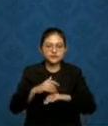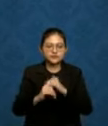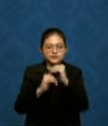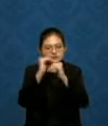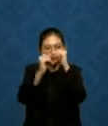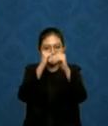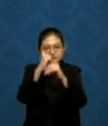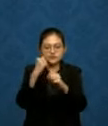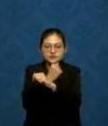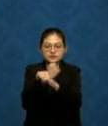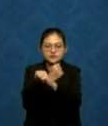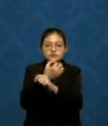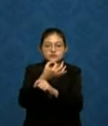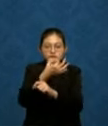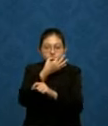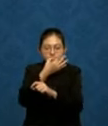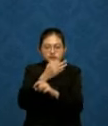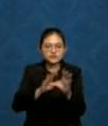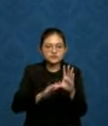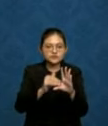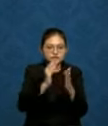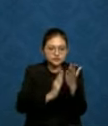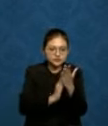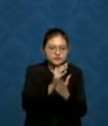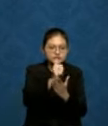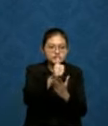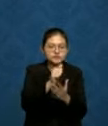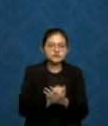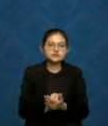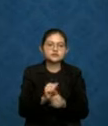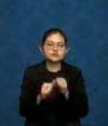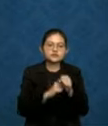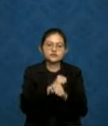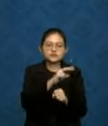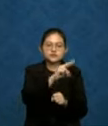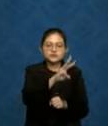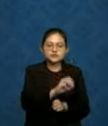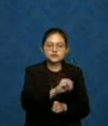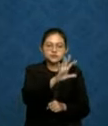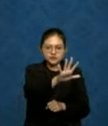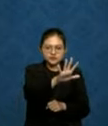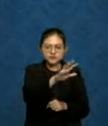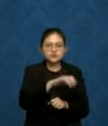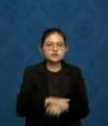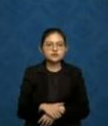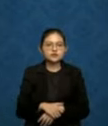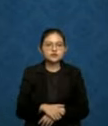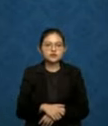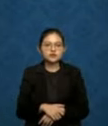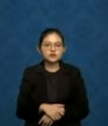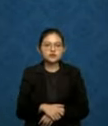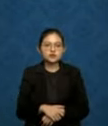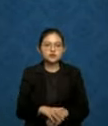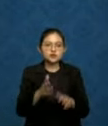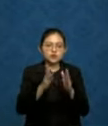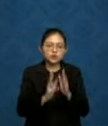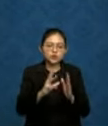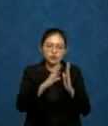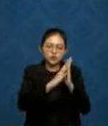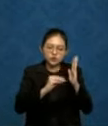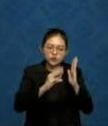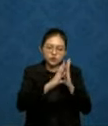แรงงานและการได้งานทำครับสถัดไปครับจะพบว่าในปี 2565ครับมีผู้เข้ารับการอบรม